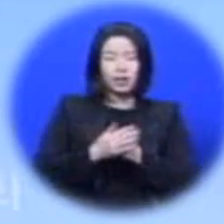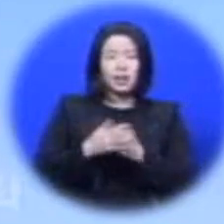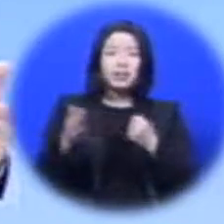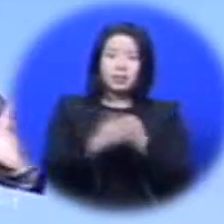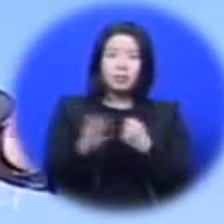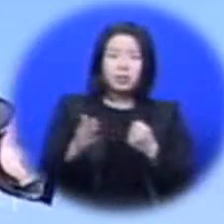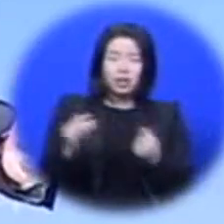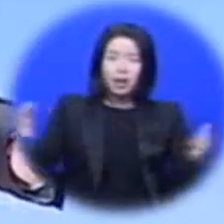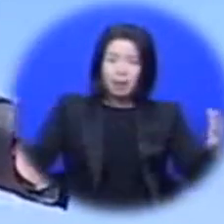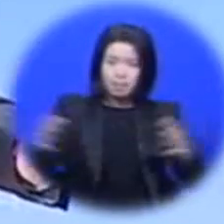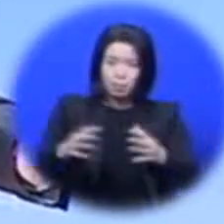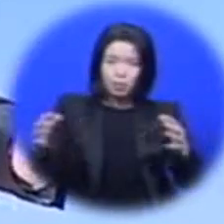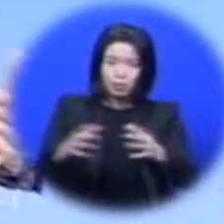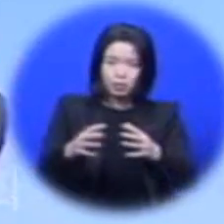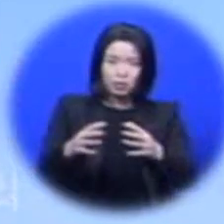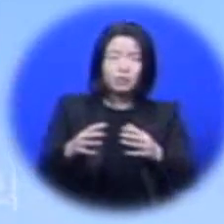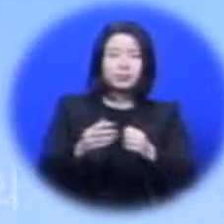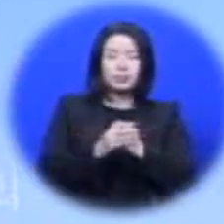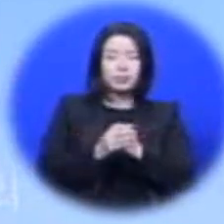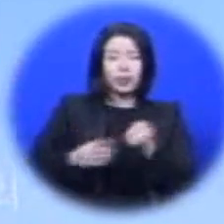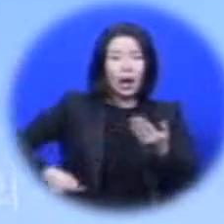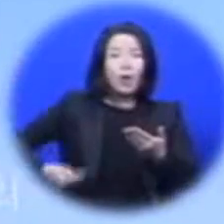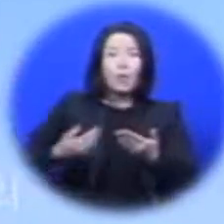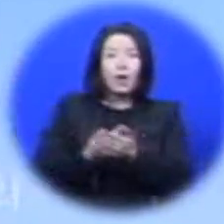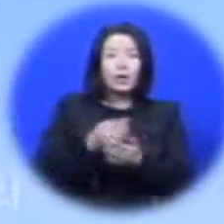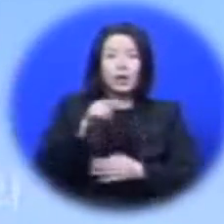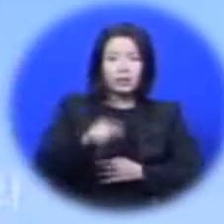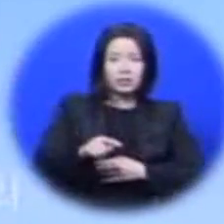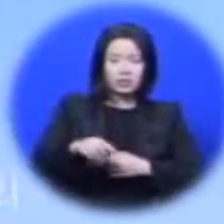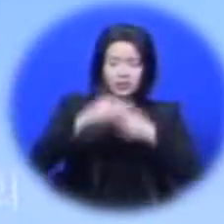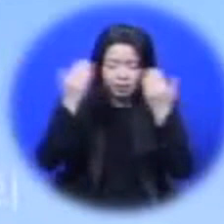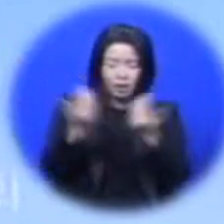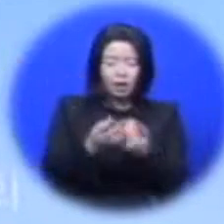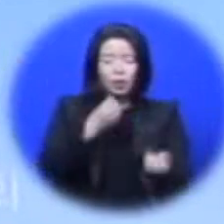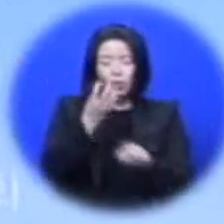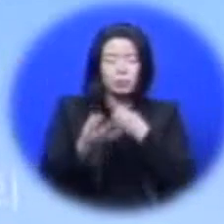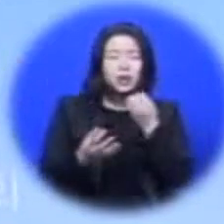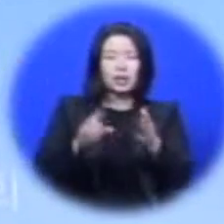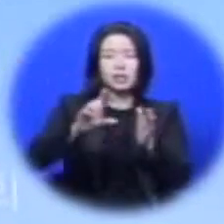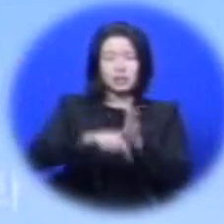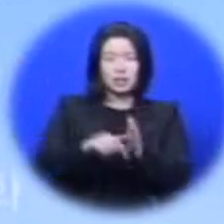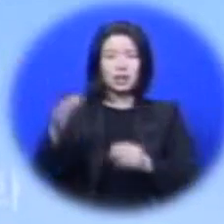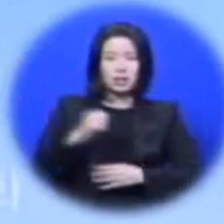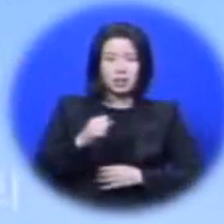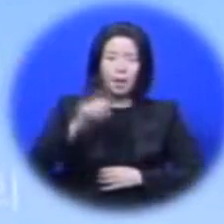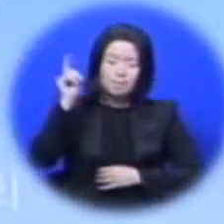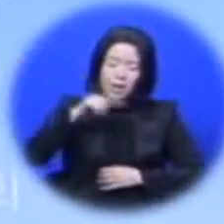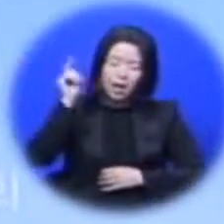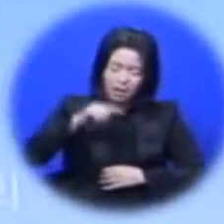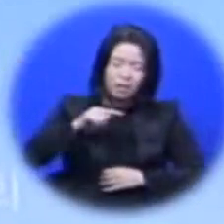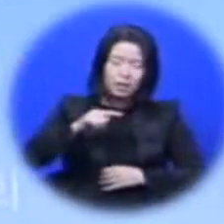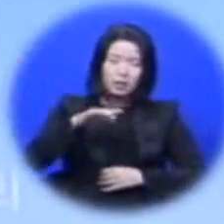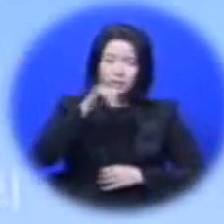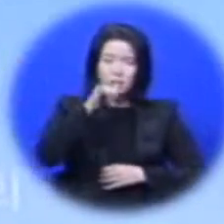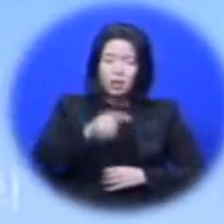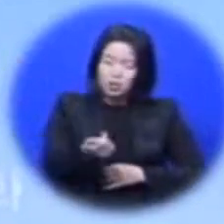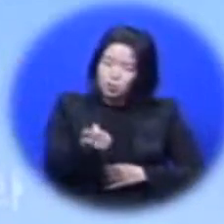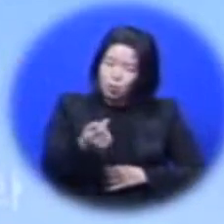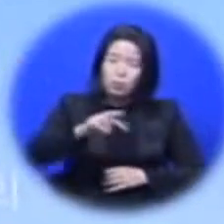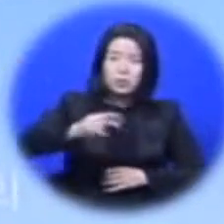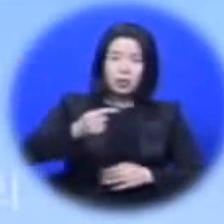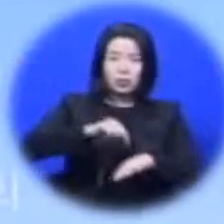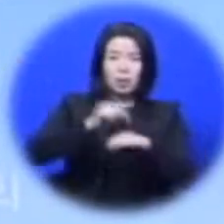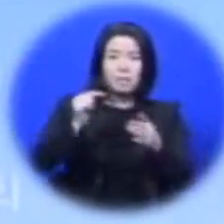그래서 모여서 회개할 것을 다 고백하는 시간을 가졌대요. 매일같이 조금이라도